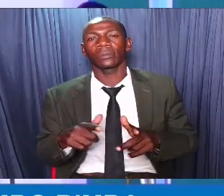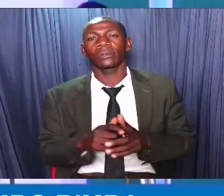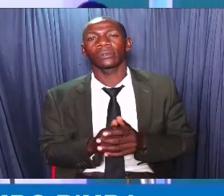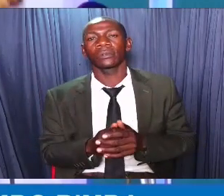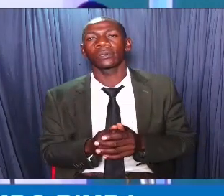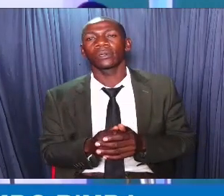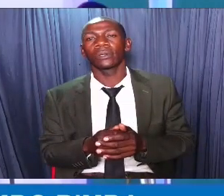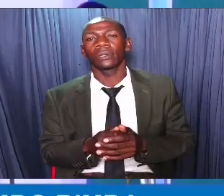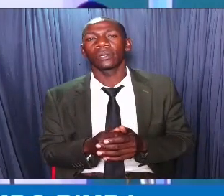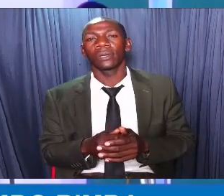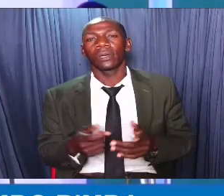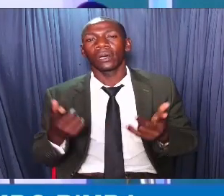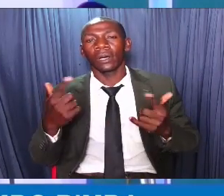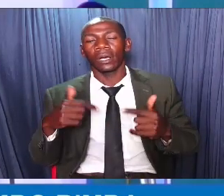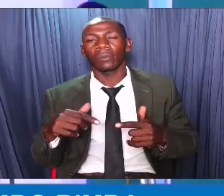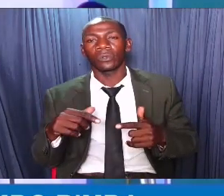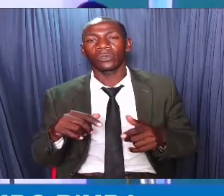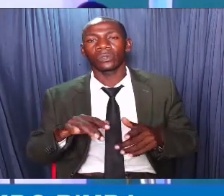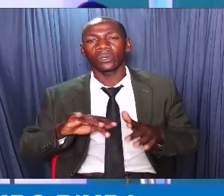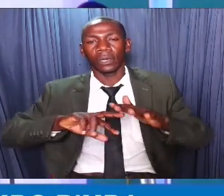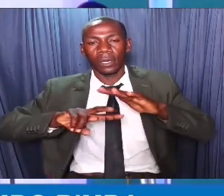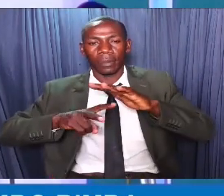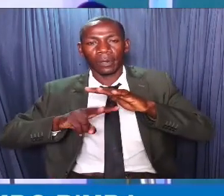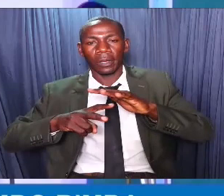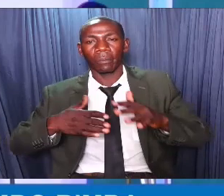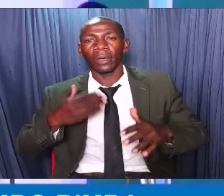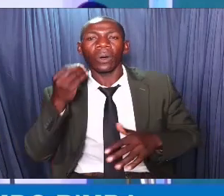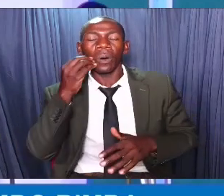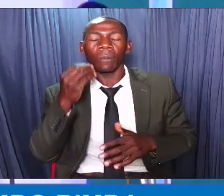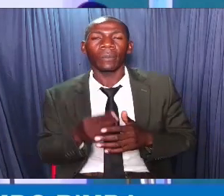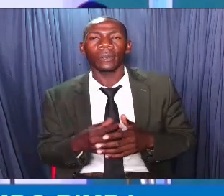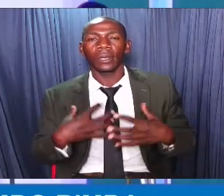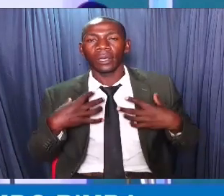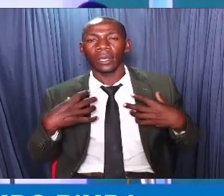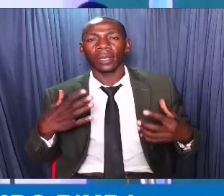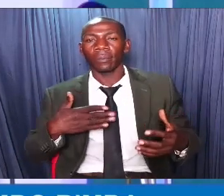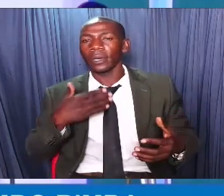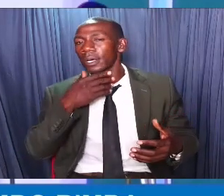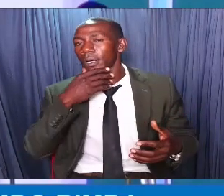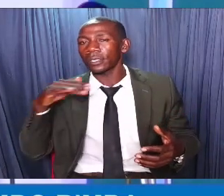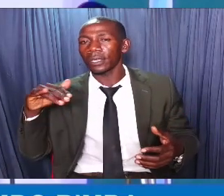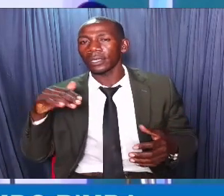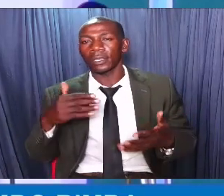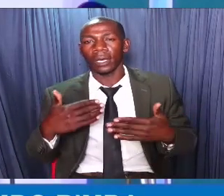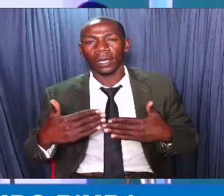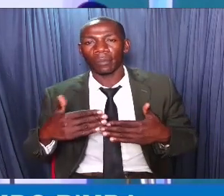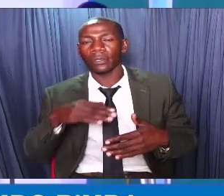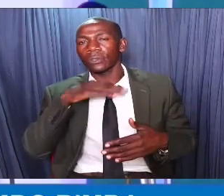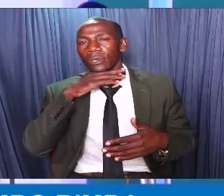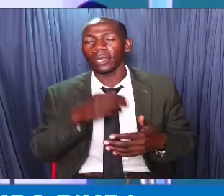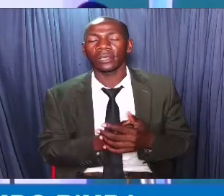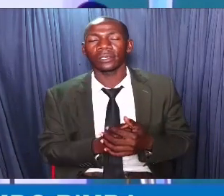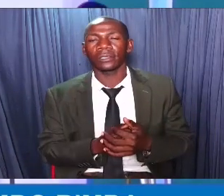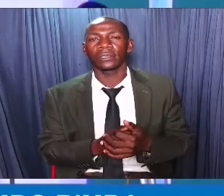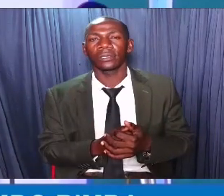down. Ushuke nami twende Kapernaum nyumbani kwangu. That you go to Capernaum, my home. Ukaniponyee mwanangu yuko hali ya kufa. And heal for me my critical